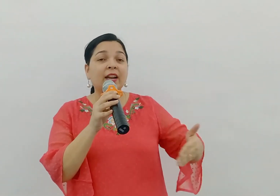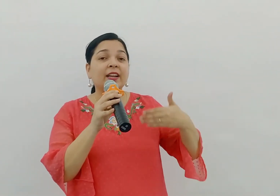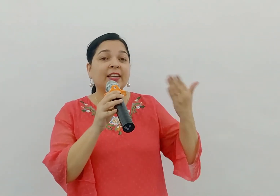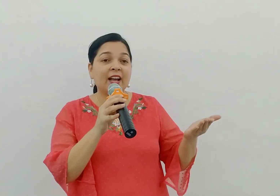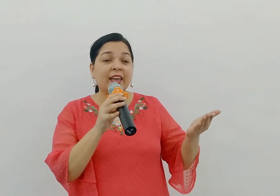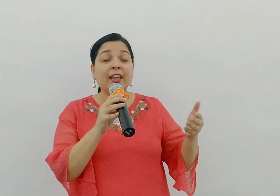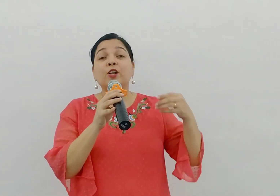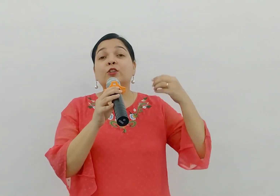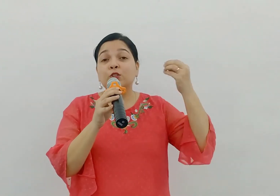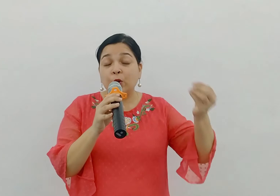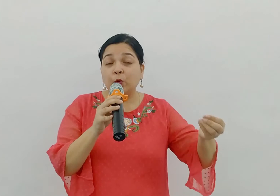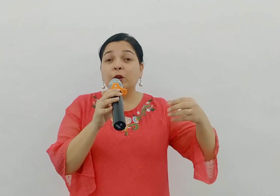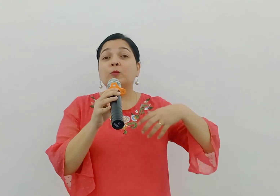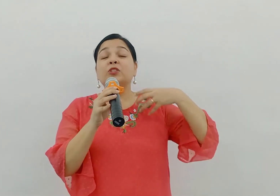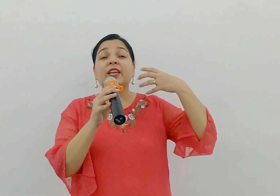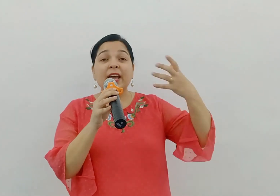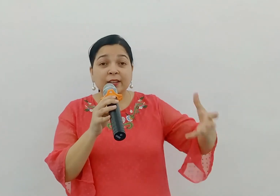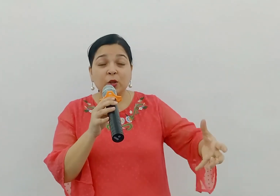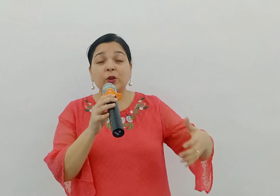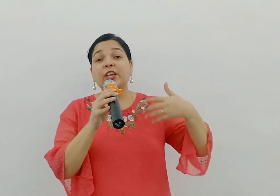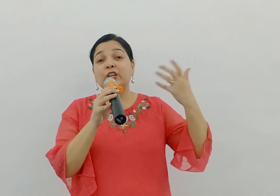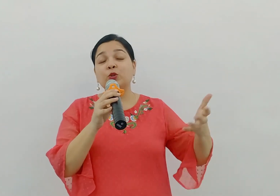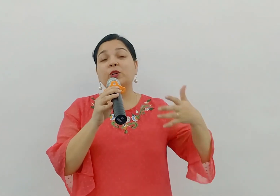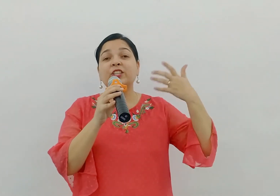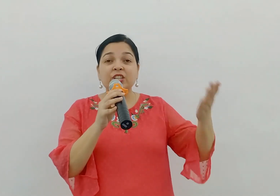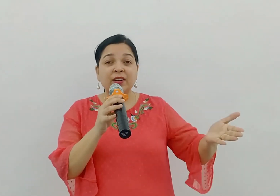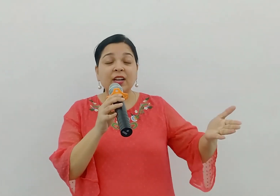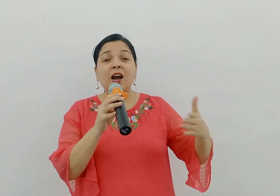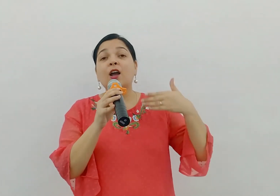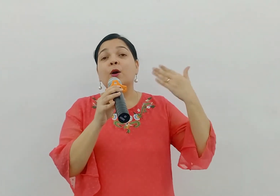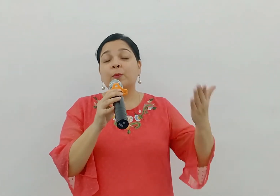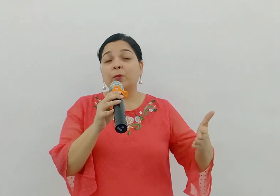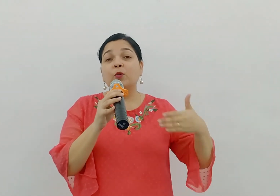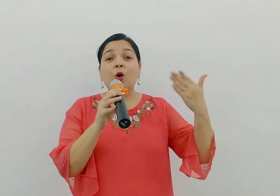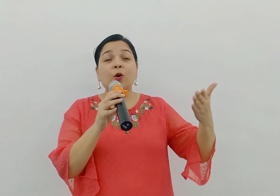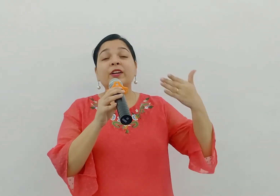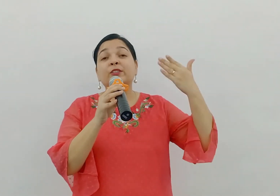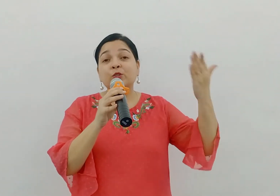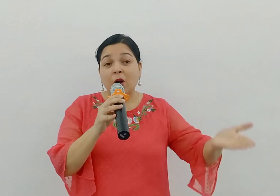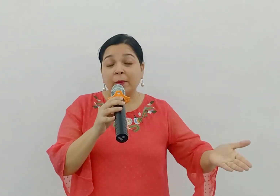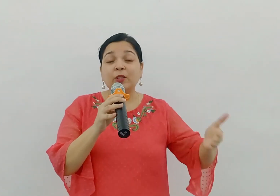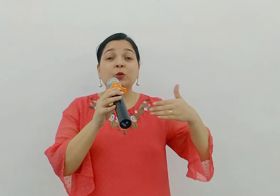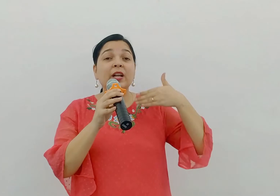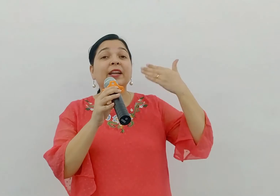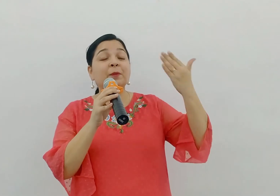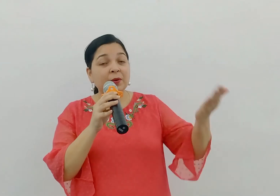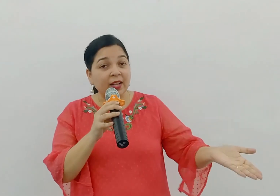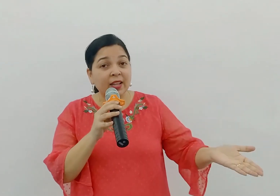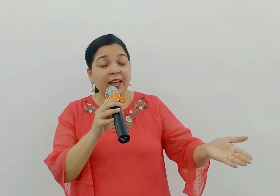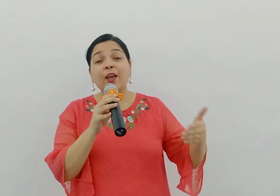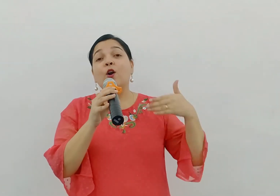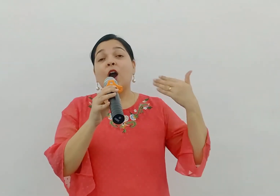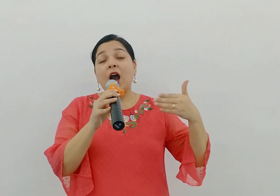उद्धार भी कराना क्या है, जरूर उन्होंने मुंह से कहना जरूरी कि यीशु उनके जीवन का प्रभु और स्वामी है। तो उद्धार